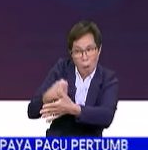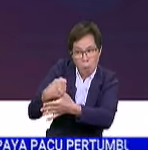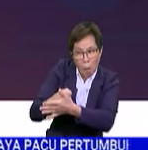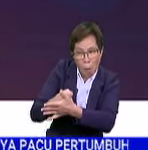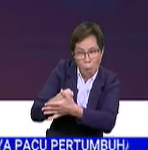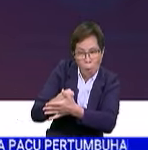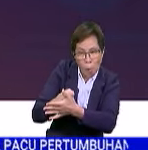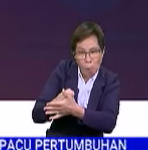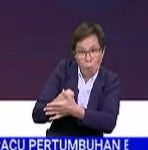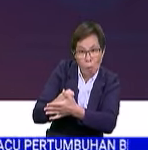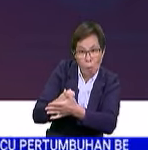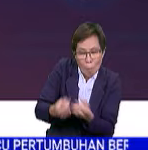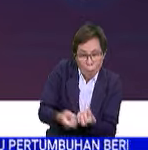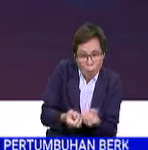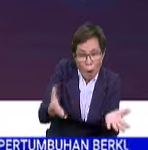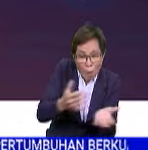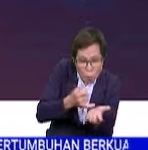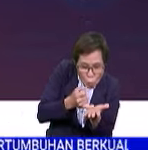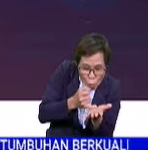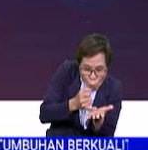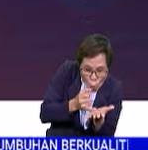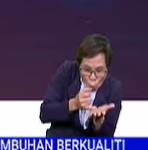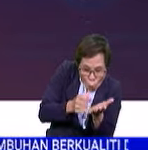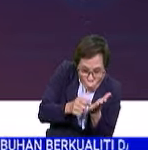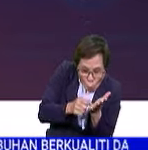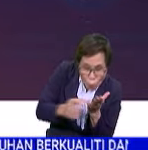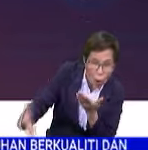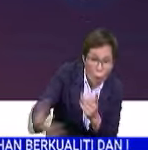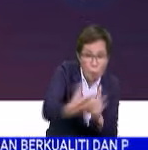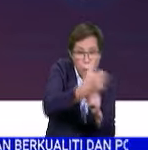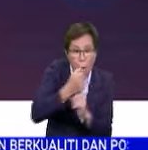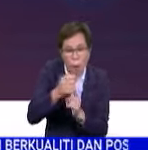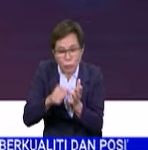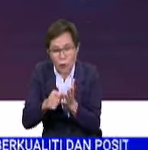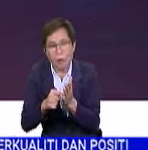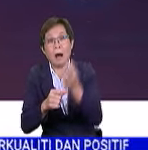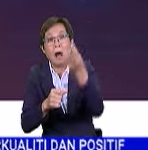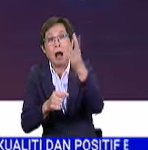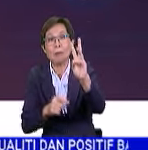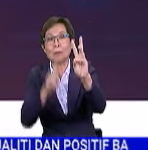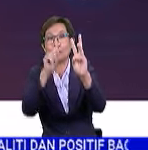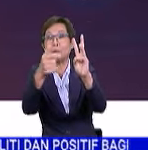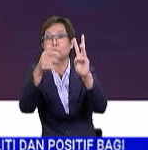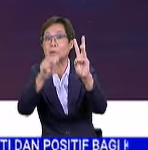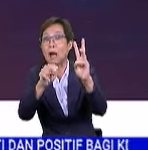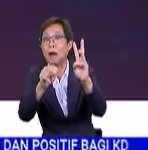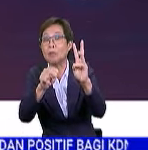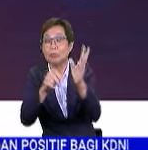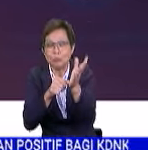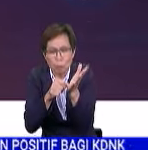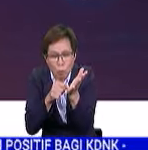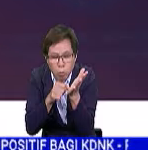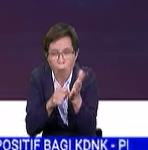dadah antarabangsa dengan rampasan dadah seberat 16 tan bernilai